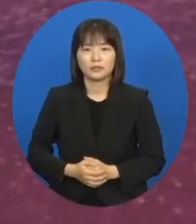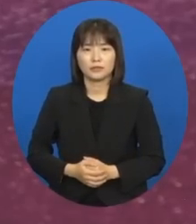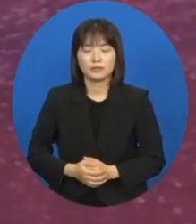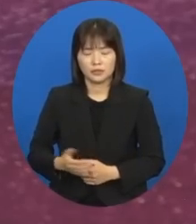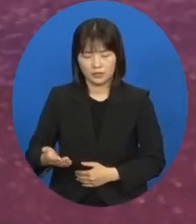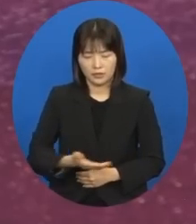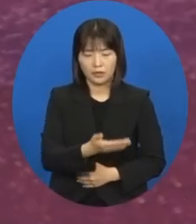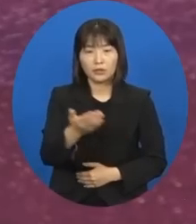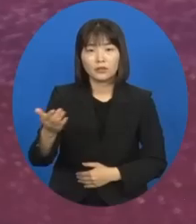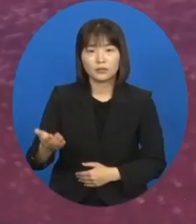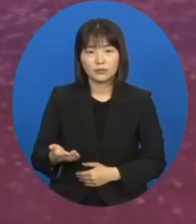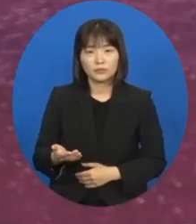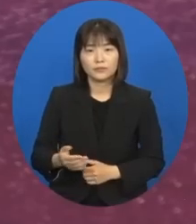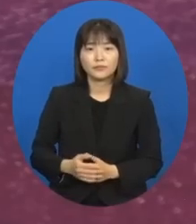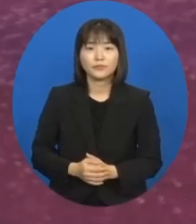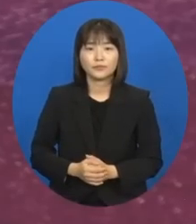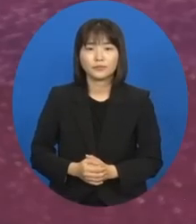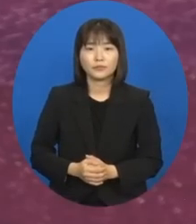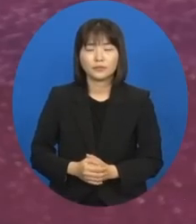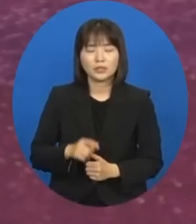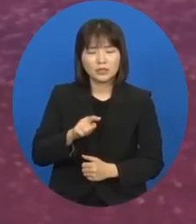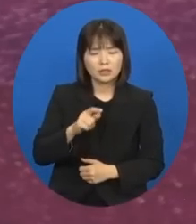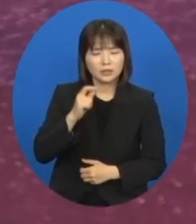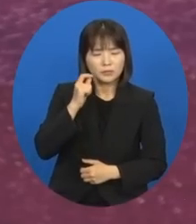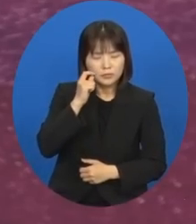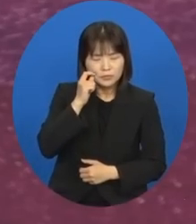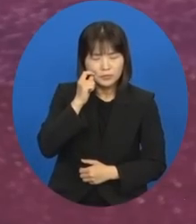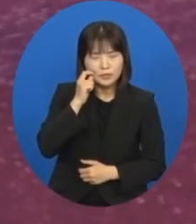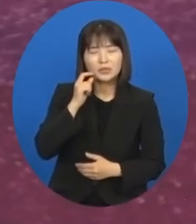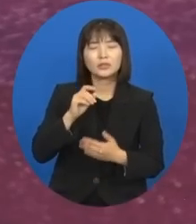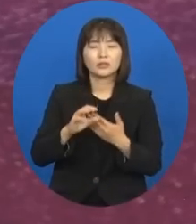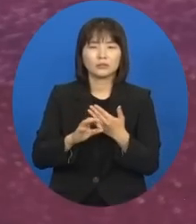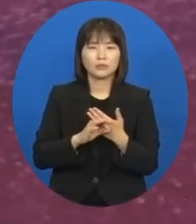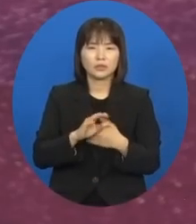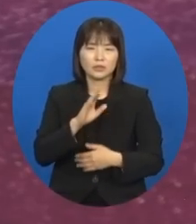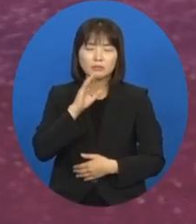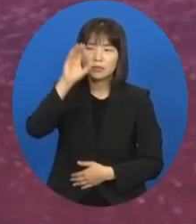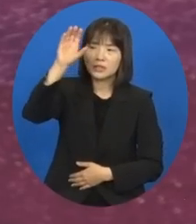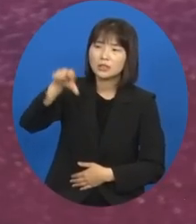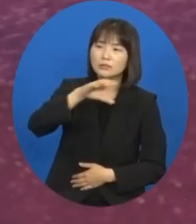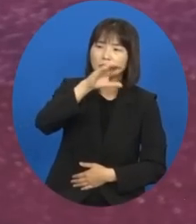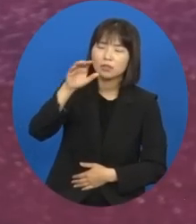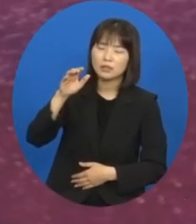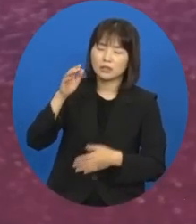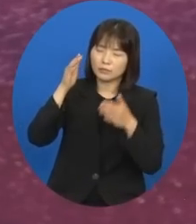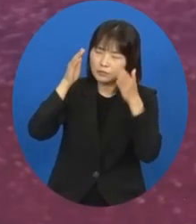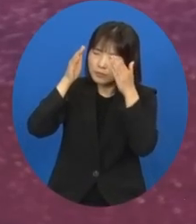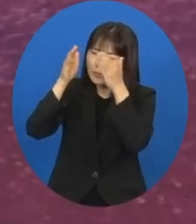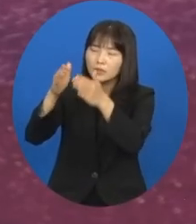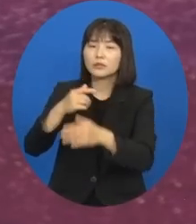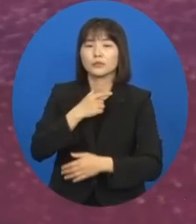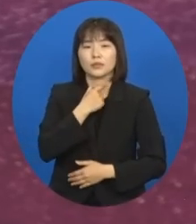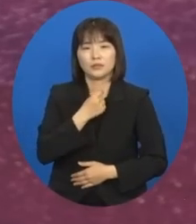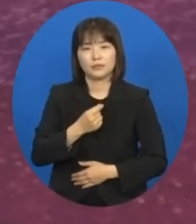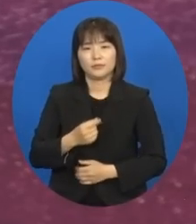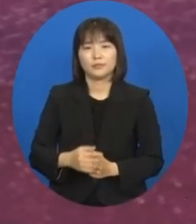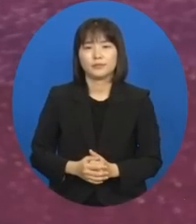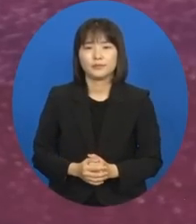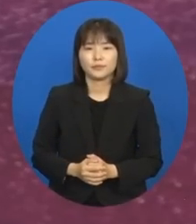여러분 그러고 있지 못하다면 정말 십자가를 주목하기를 원합니다